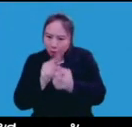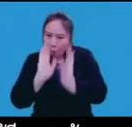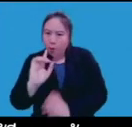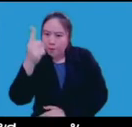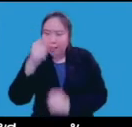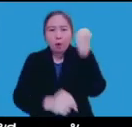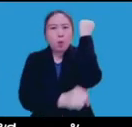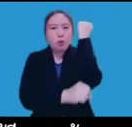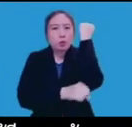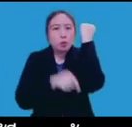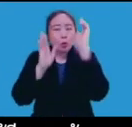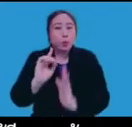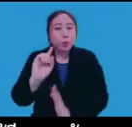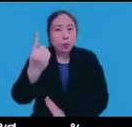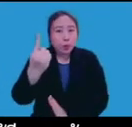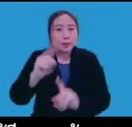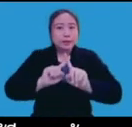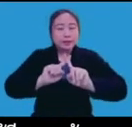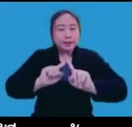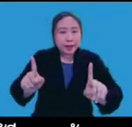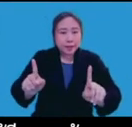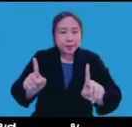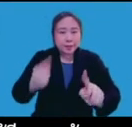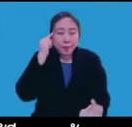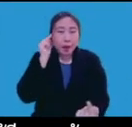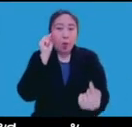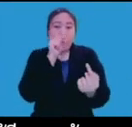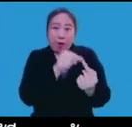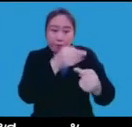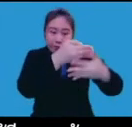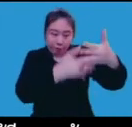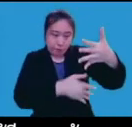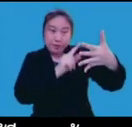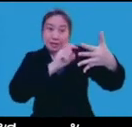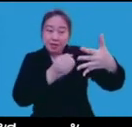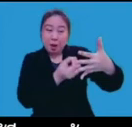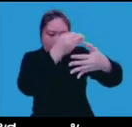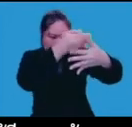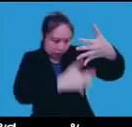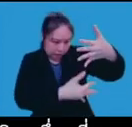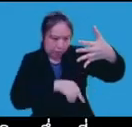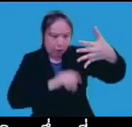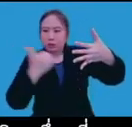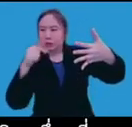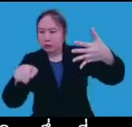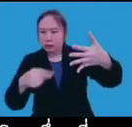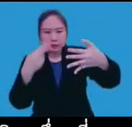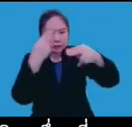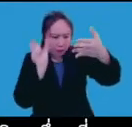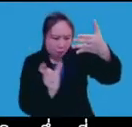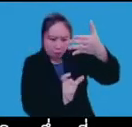ะครับซึ่งเป็นคนจนแต่ว่าอยู่นอกเหนือจากเป้าหมายที่ TPMAP ได้ชี้ไว้เนี่ย